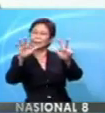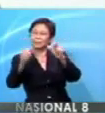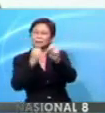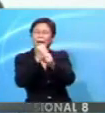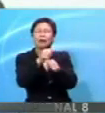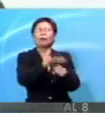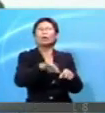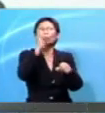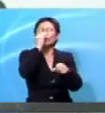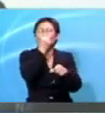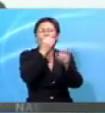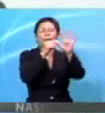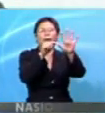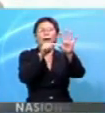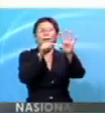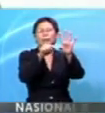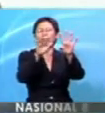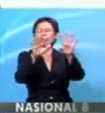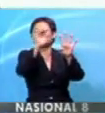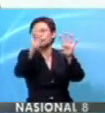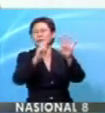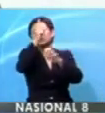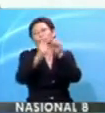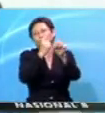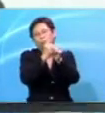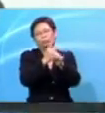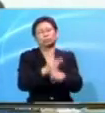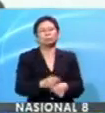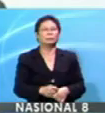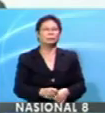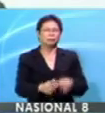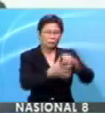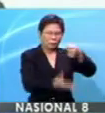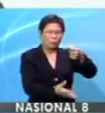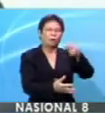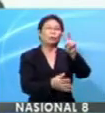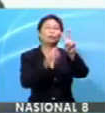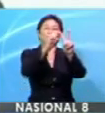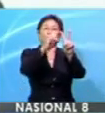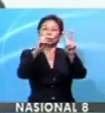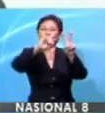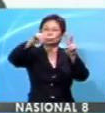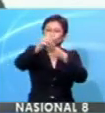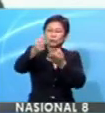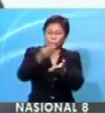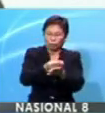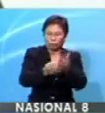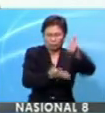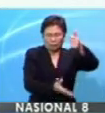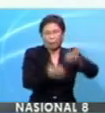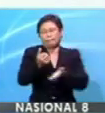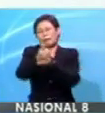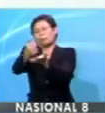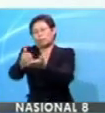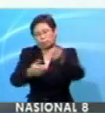kadar rata sebanyak 4.5% setahun dengan adanya dana 200 juta ini untuk membantu sekaligus kalau